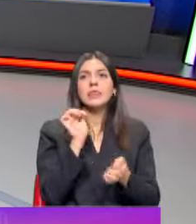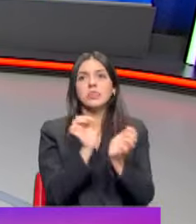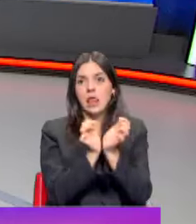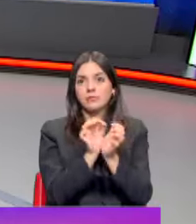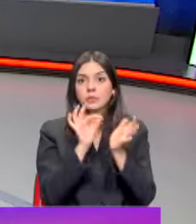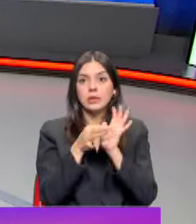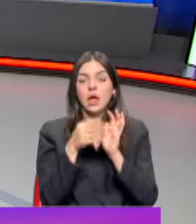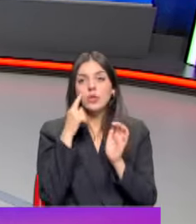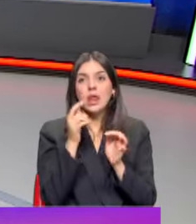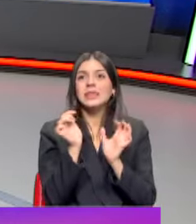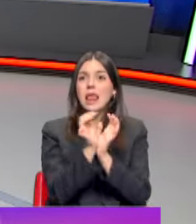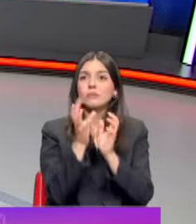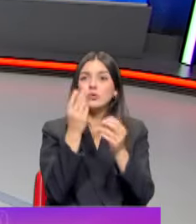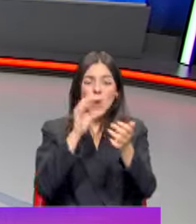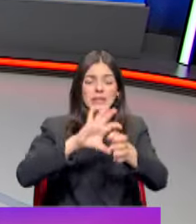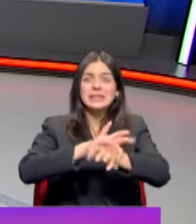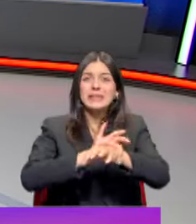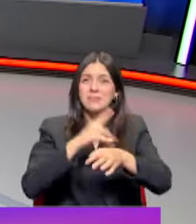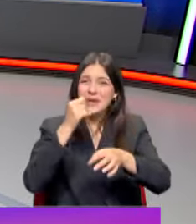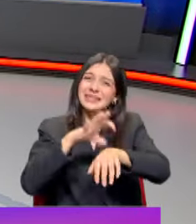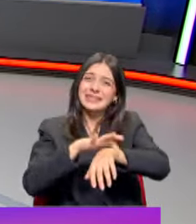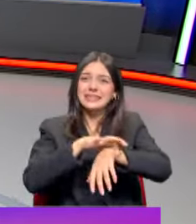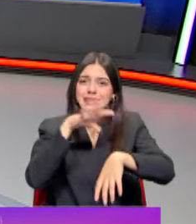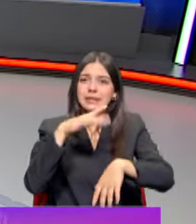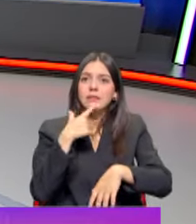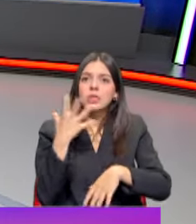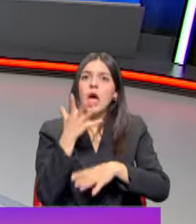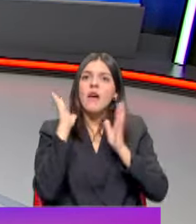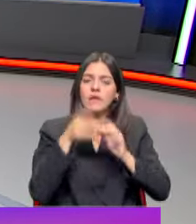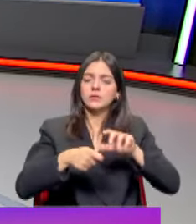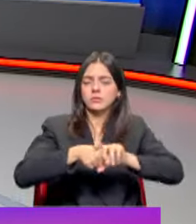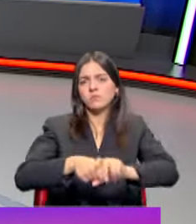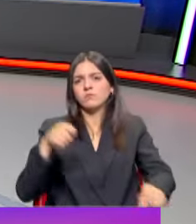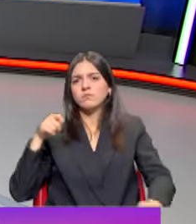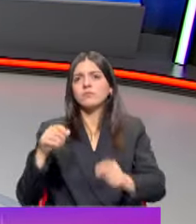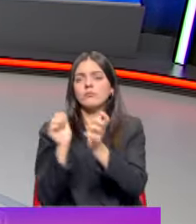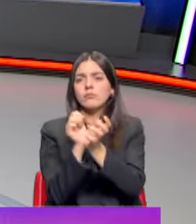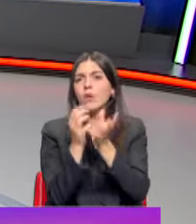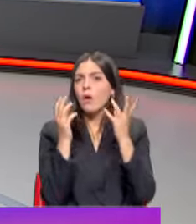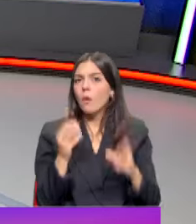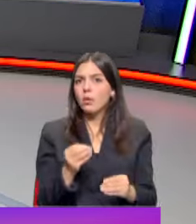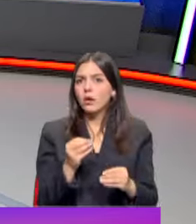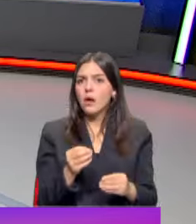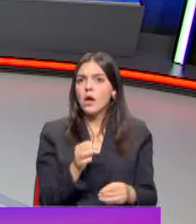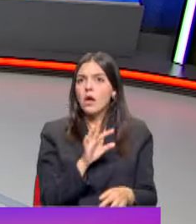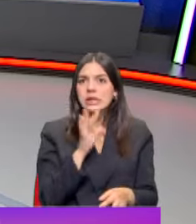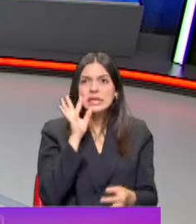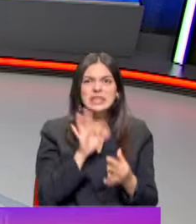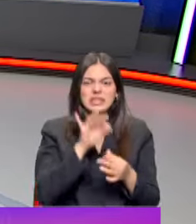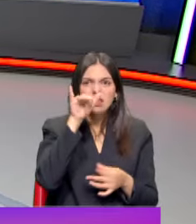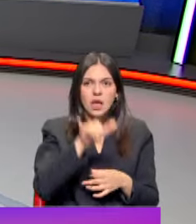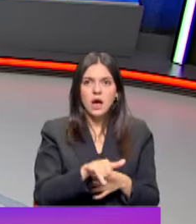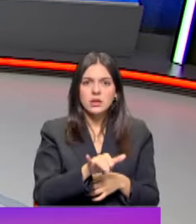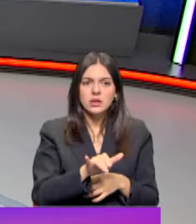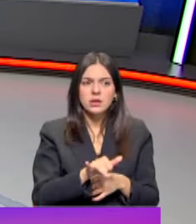iddiaya göre, kelepçem kolumu çok sıkıyor, gevşetin dendiğinde daha da sıkılmak suretiyle adeta insan haklarına